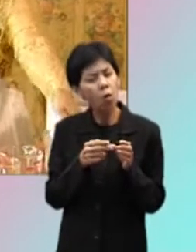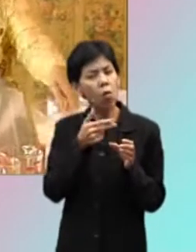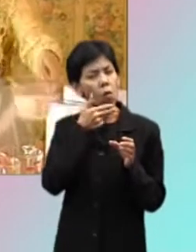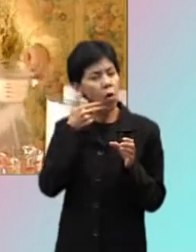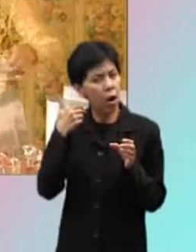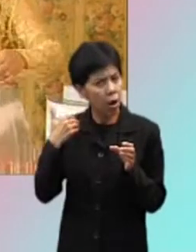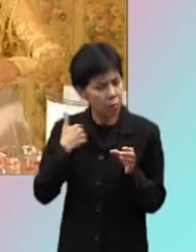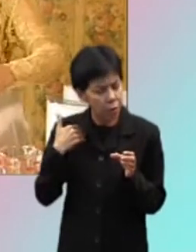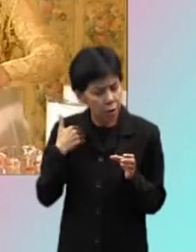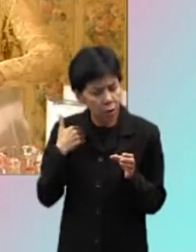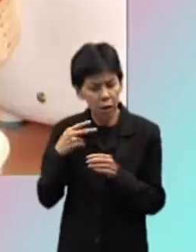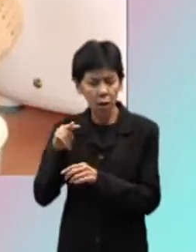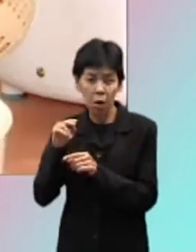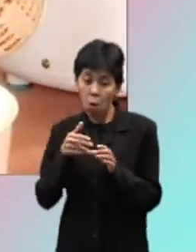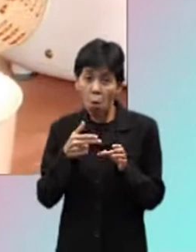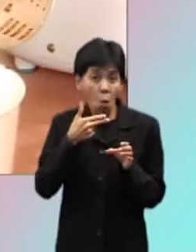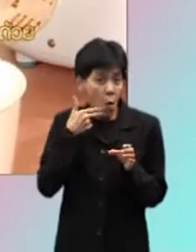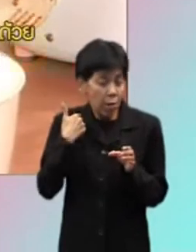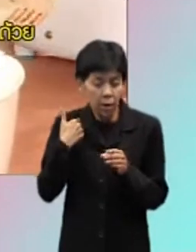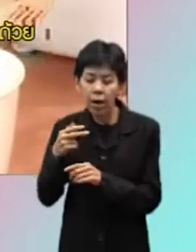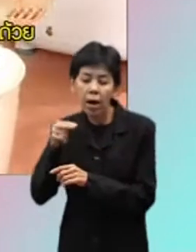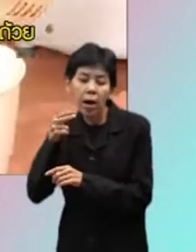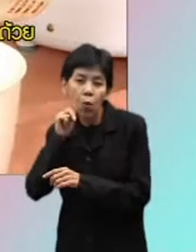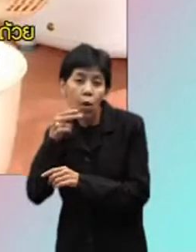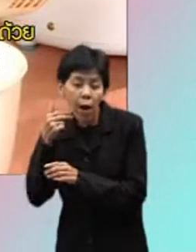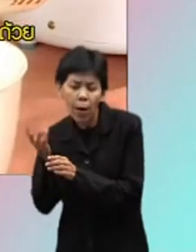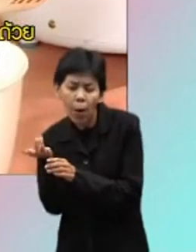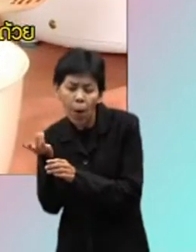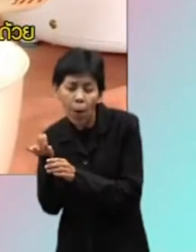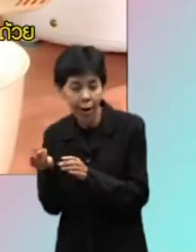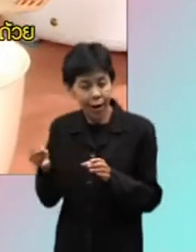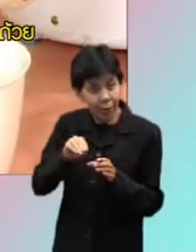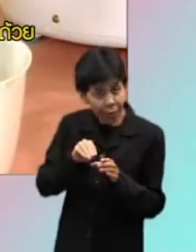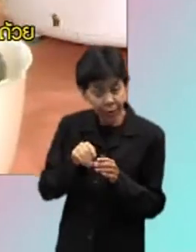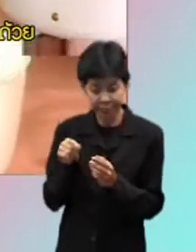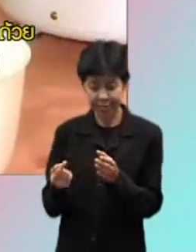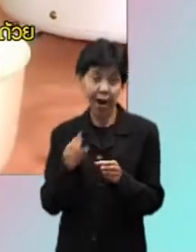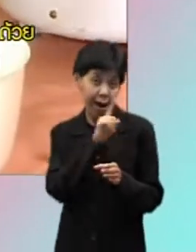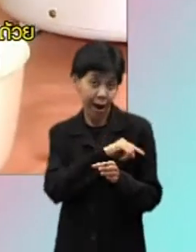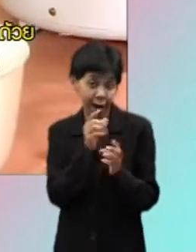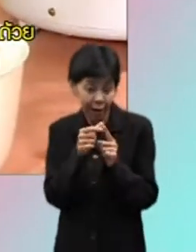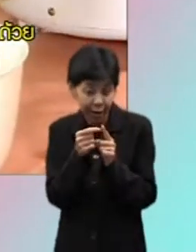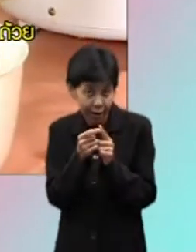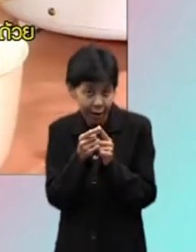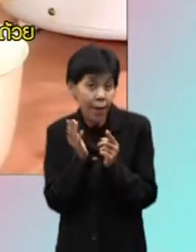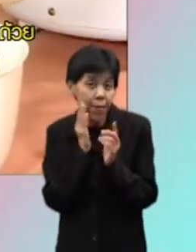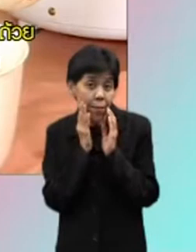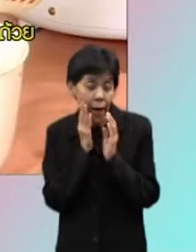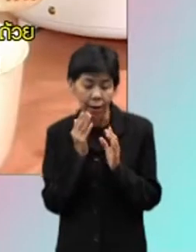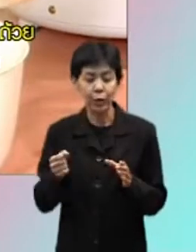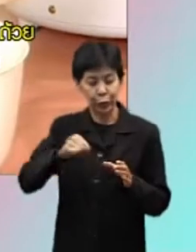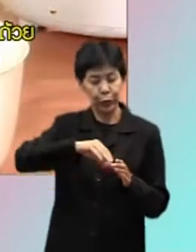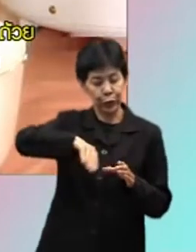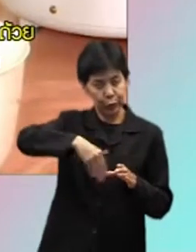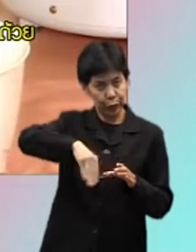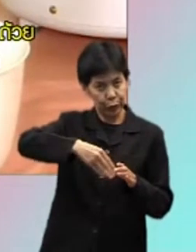ยหวานมากหรือเปล่าถ้ามะตูมหวานมากเราก็ลดน้ำตาลลงนะคะอันนี้คือแป้งข้าวโพดเราจะต้องมีส่วนผสมของแป้งข้าวโพดลงไปด้วย